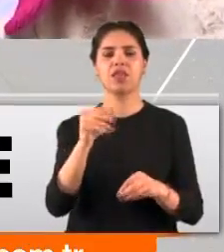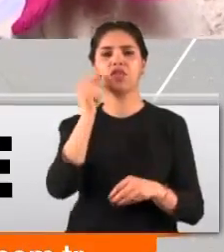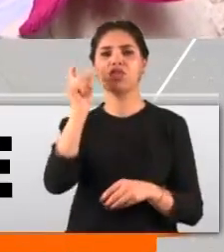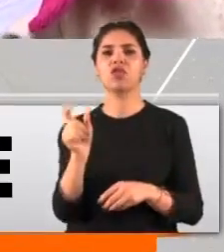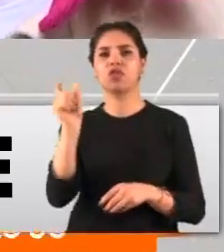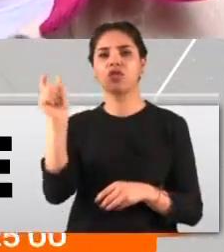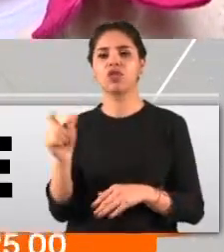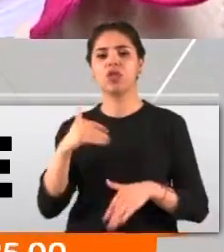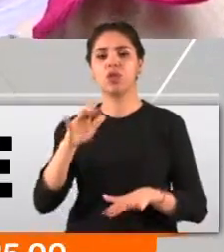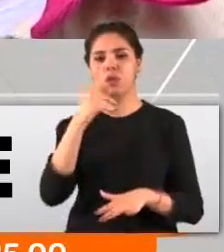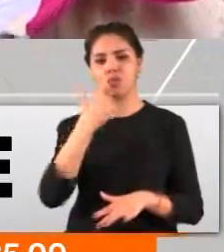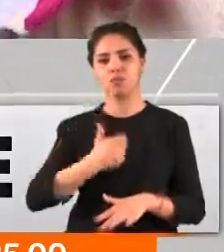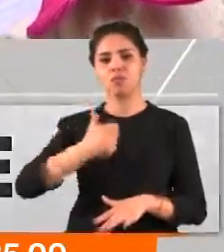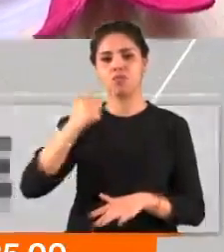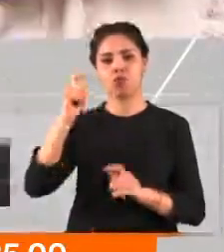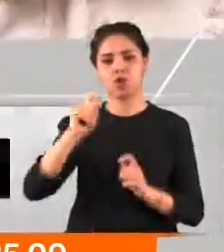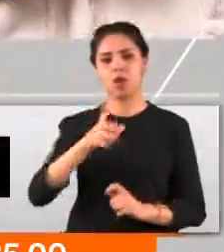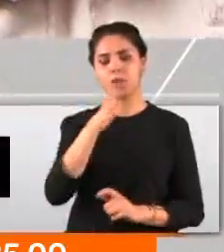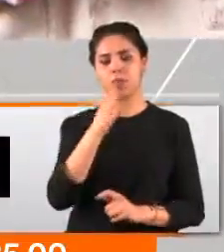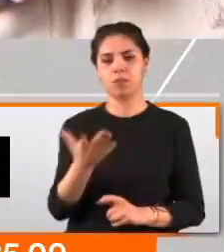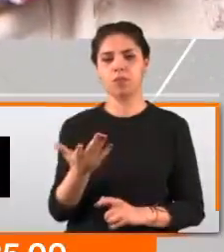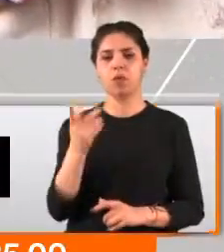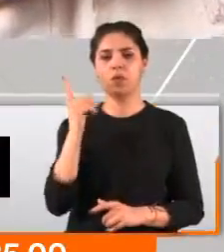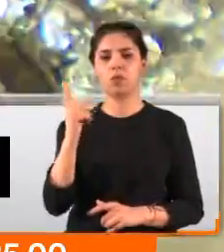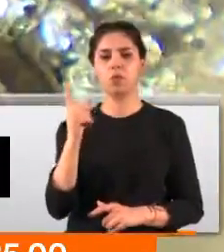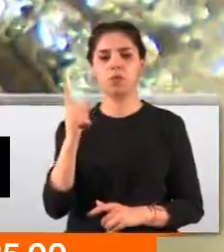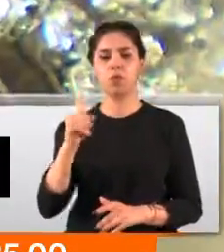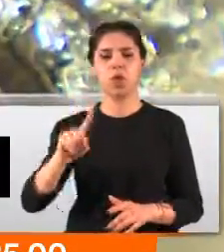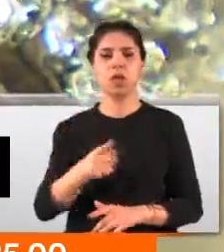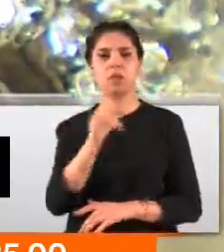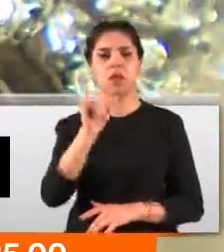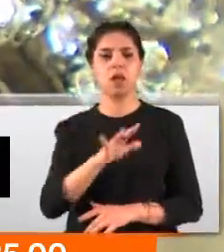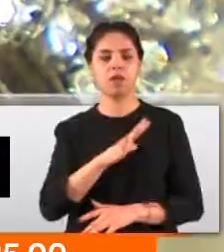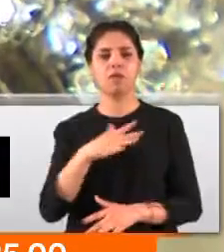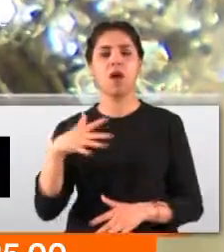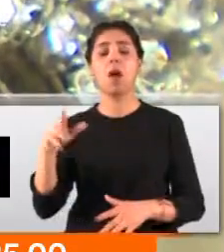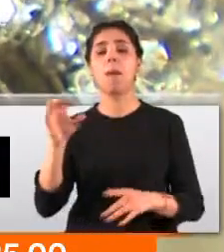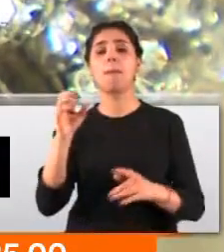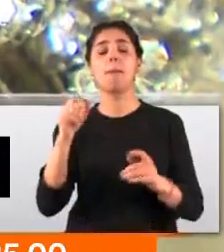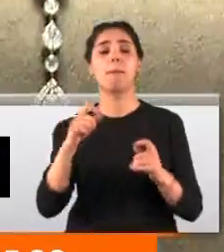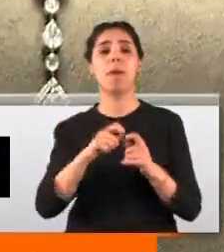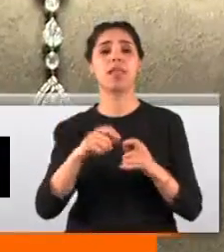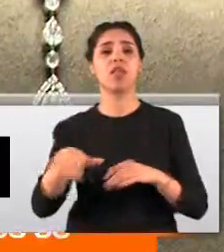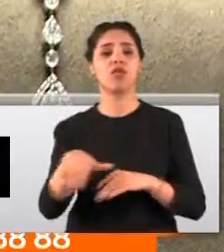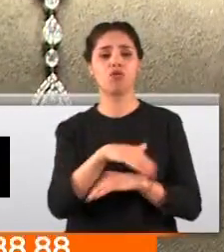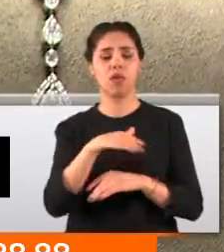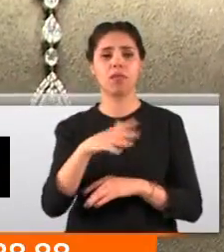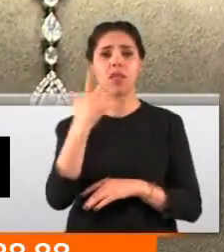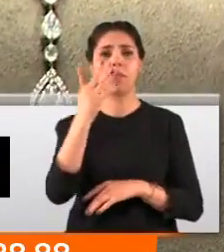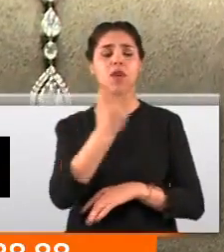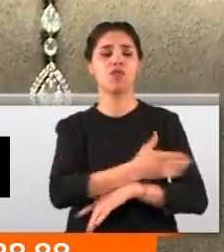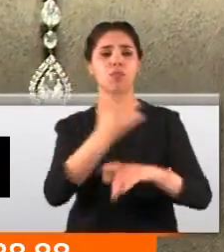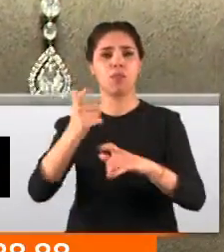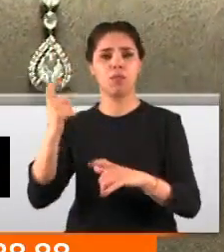değiller. Müdürlük dahi yaptıklarını biliyorum. İmza yetkisi de var zaten. Çete Bağdat Caddesi'ndeki lüks bir mağaza ve Beşil'deki